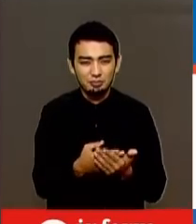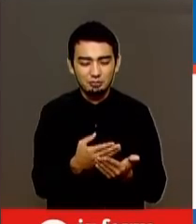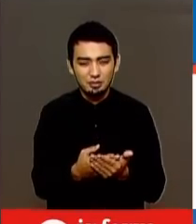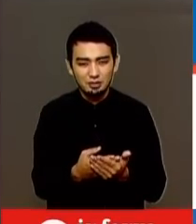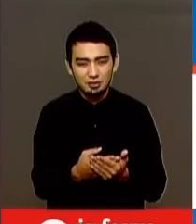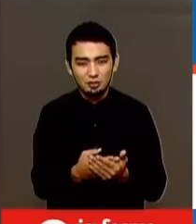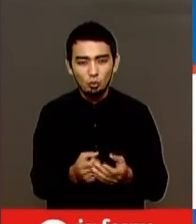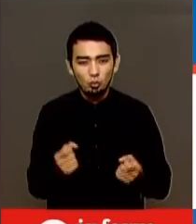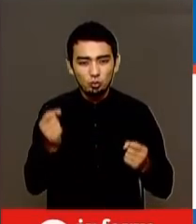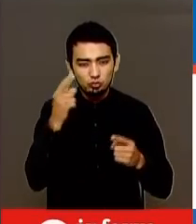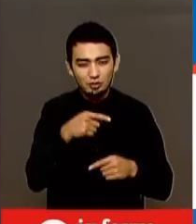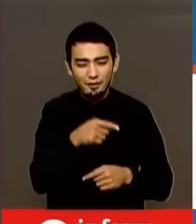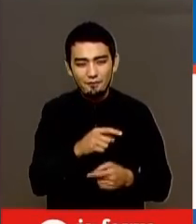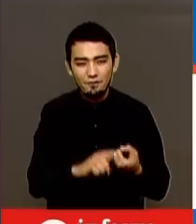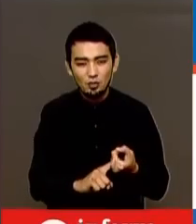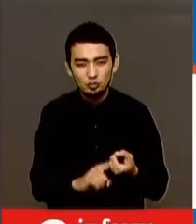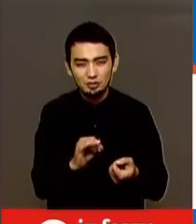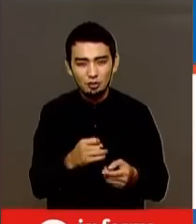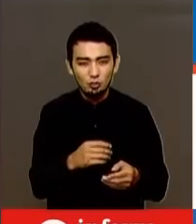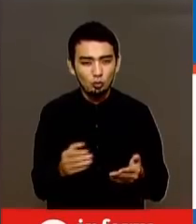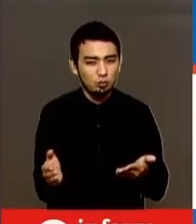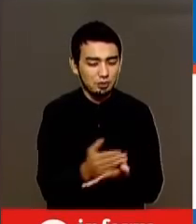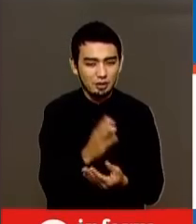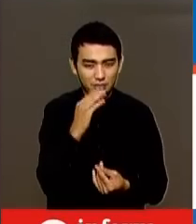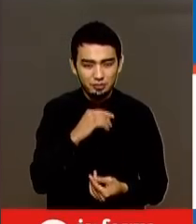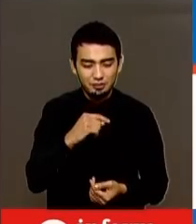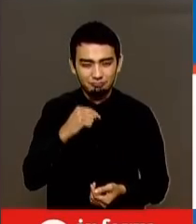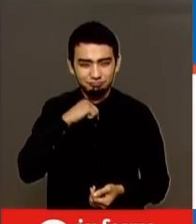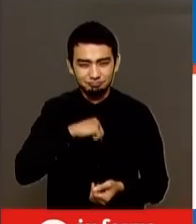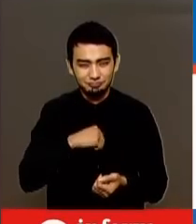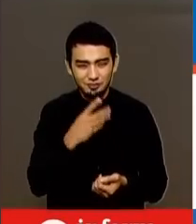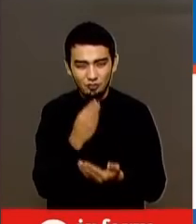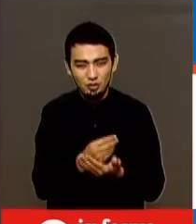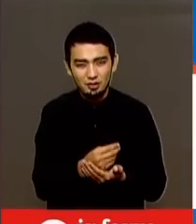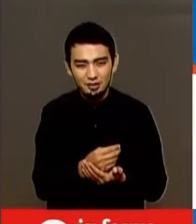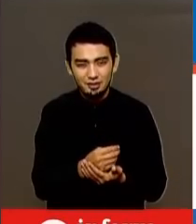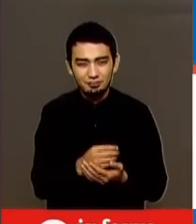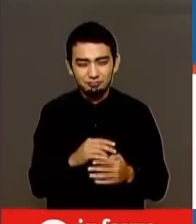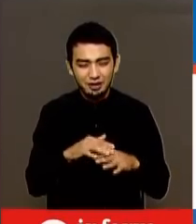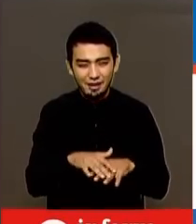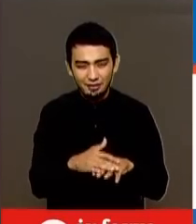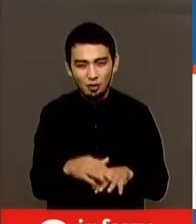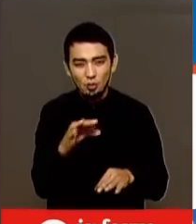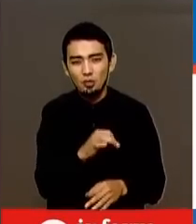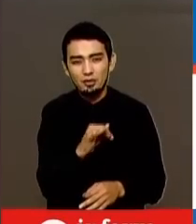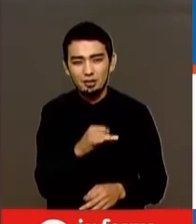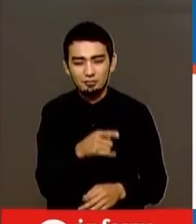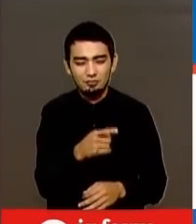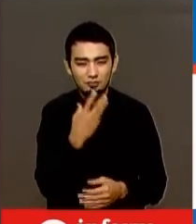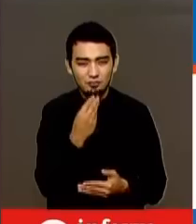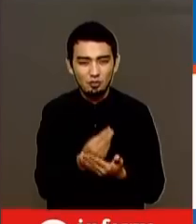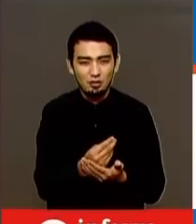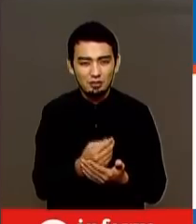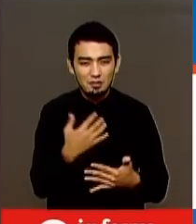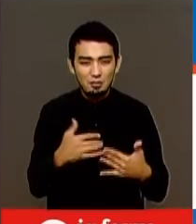чтобы распознать этот вирус для уничтожения. Но делает это он ценой потери своей, так скажем, вирулентности, то есть